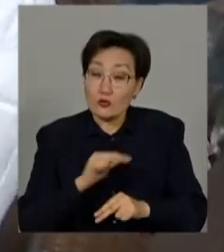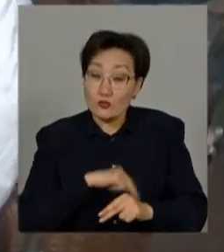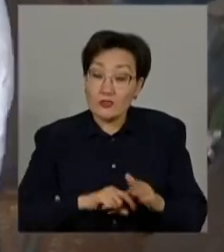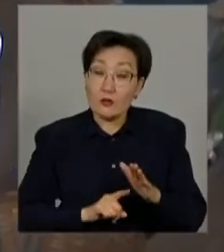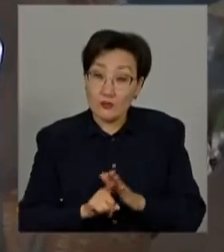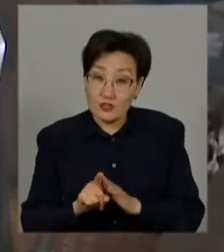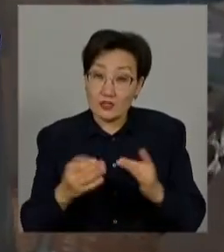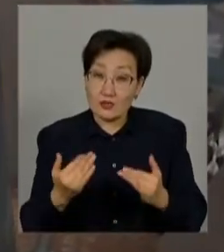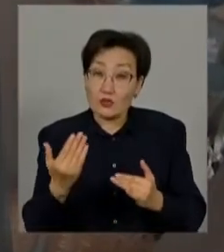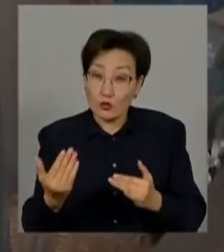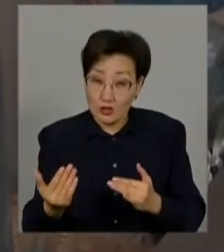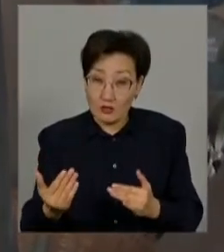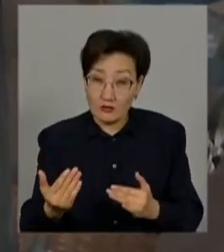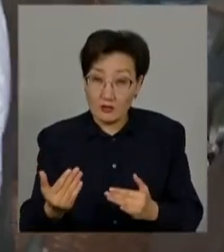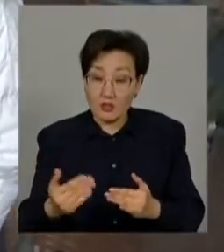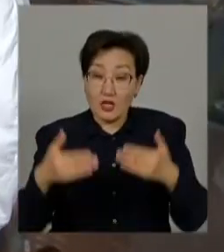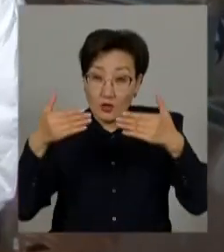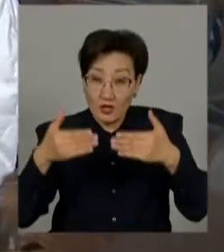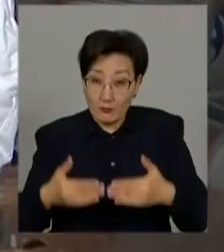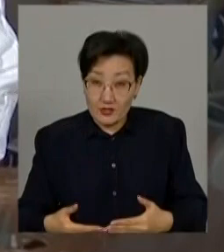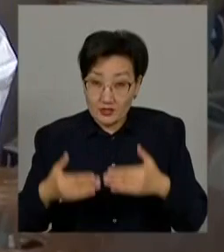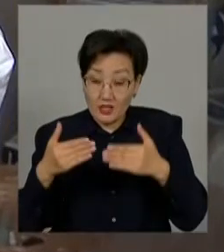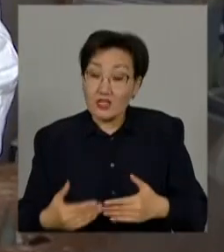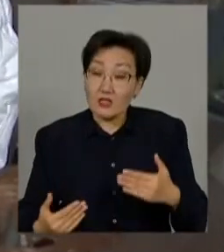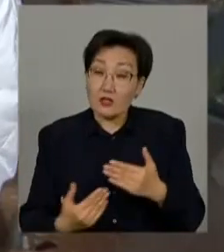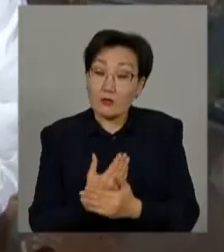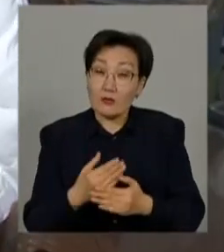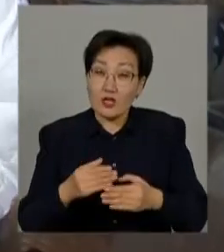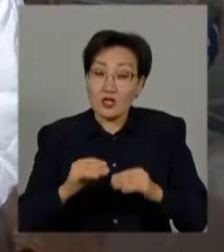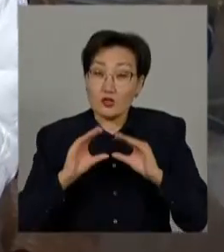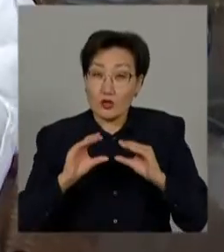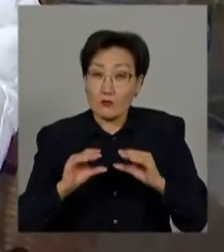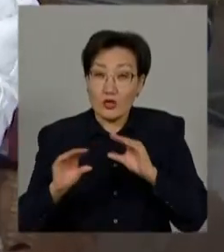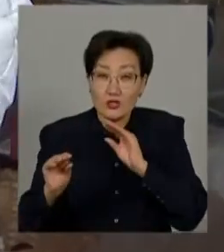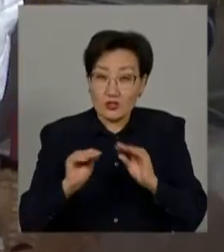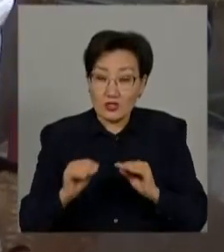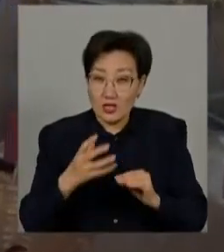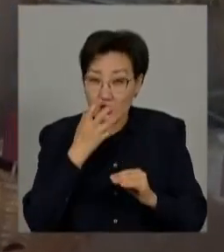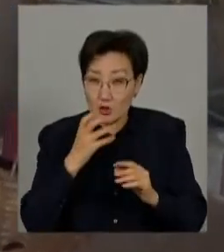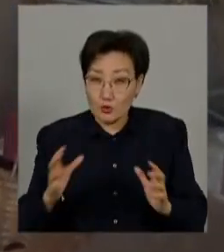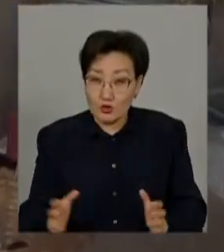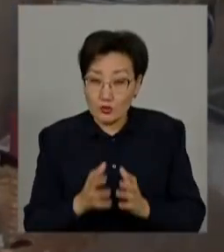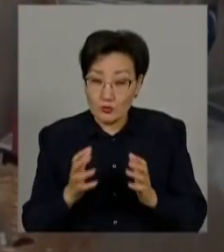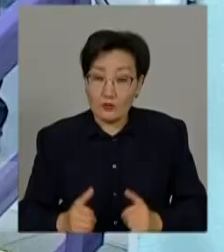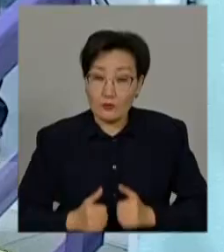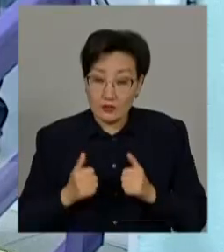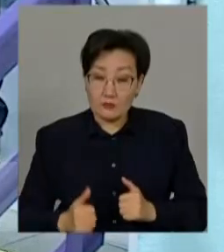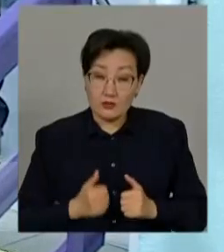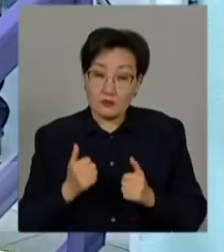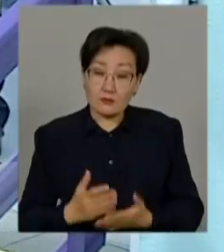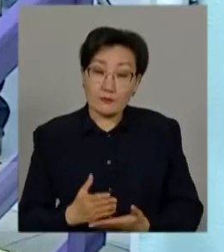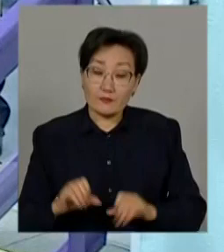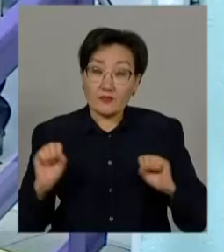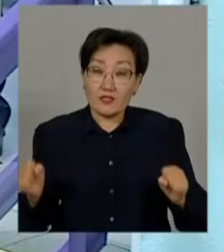кіріскен. Қазір олар қабырғаларды қайта қалыңдатып, жылуды сақтап қалуға күш салуда.